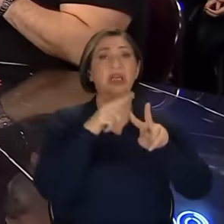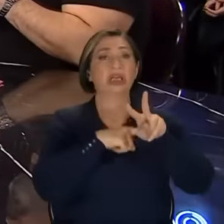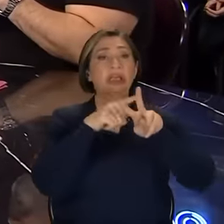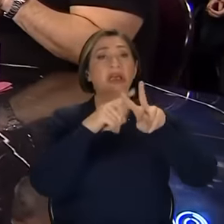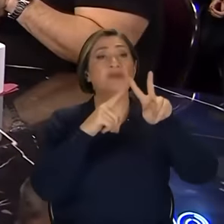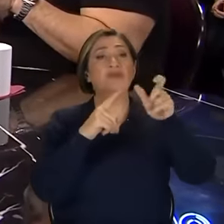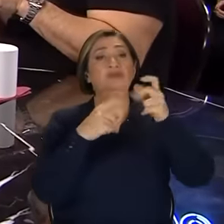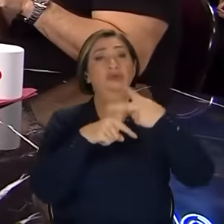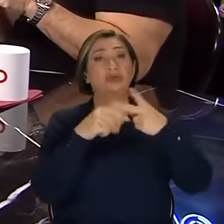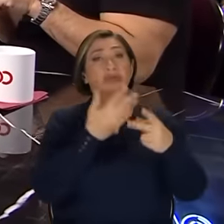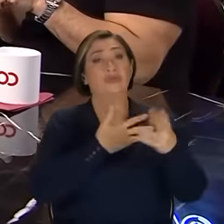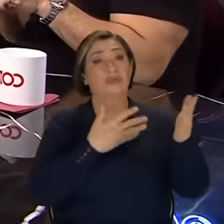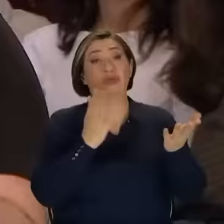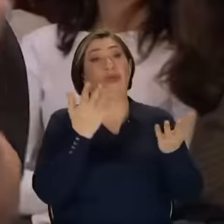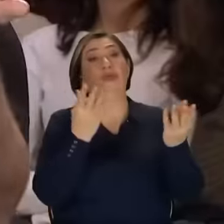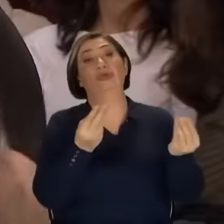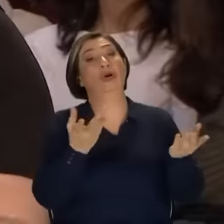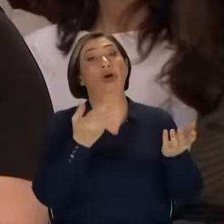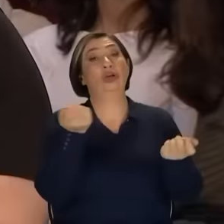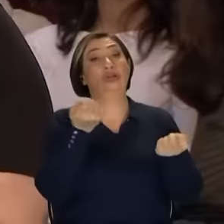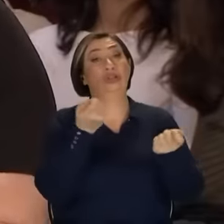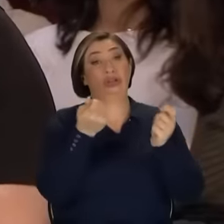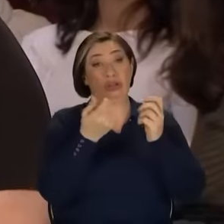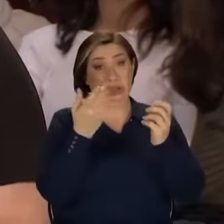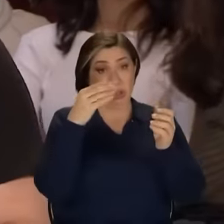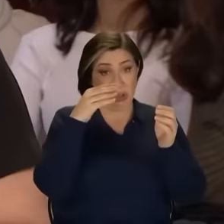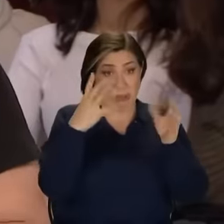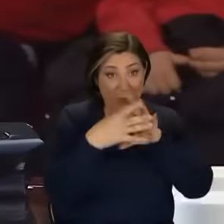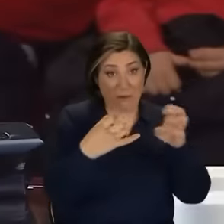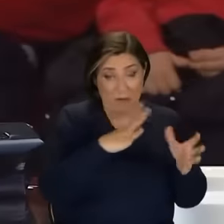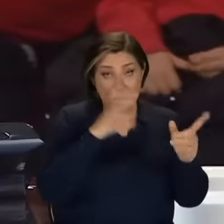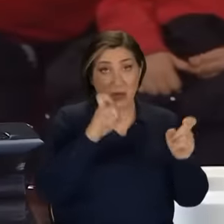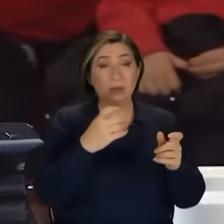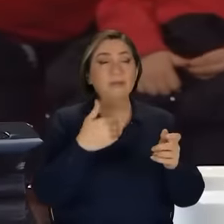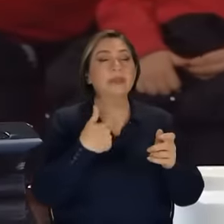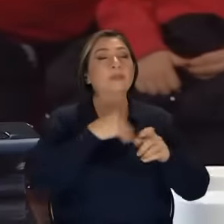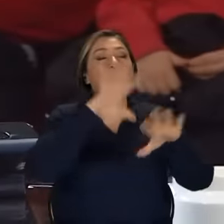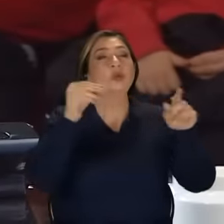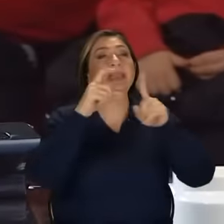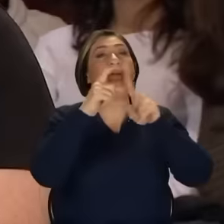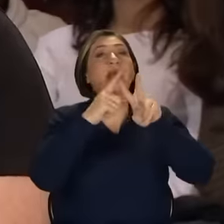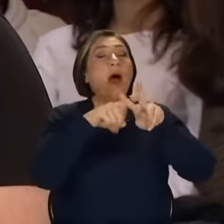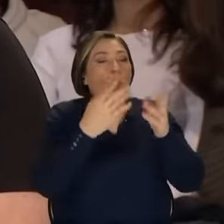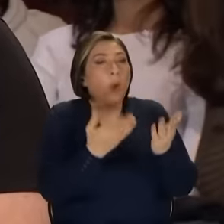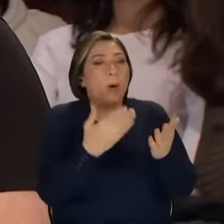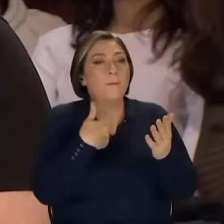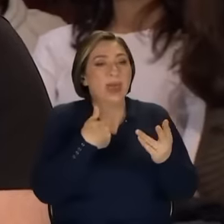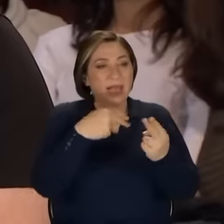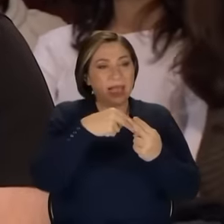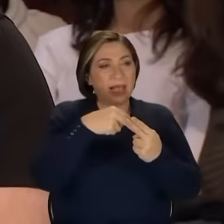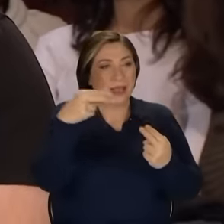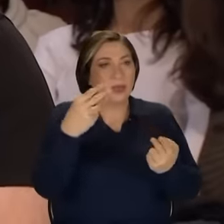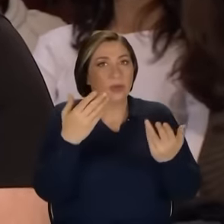Turgul'u seviyorsun da ne oluyor yani işine yansıyor mu falan diye. Halbuki bizim bütün DNA'mız bu. Ben tabii öykünüyorum